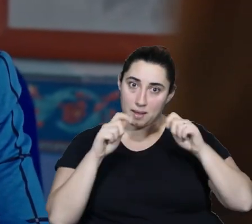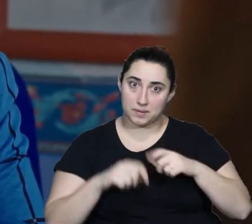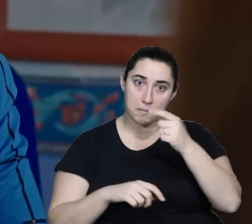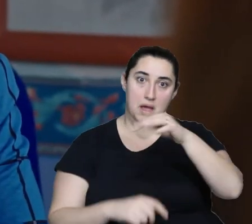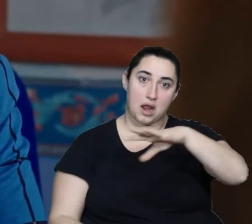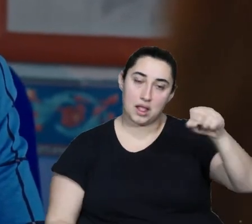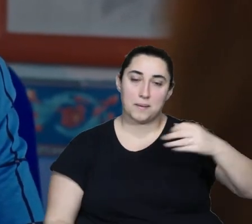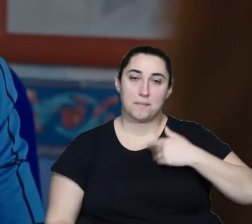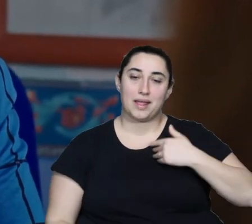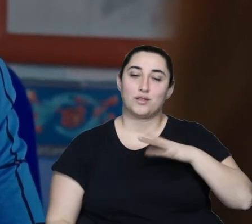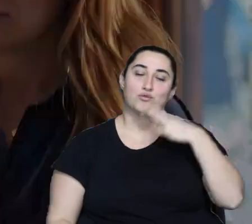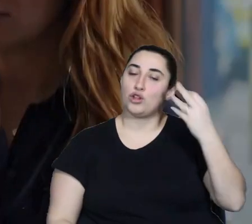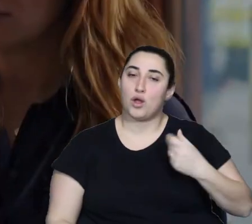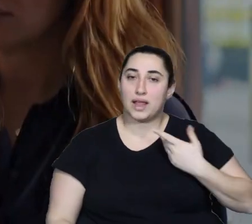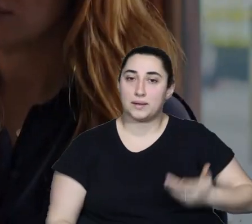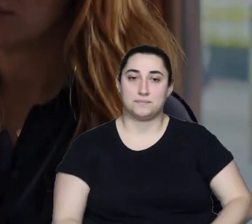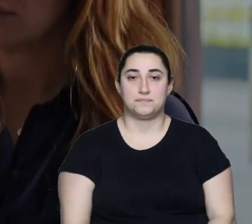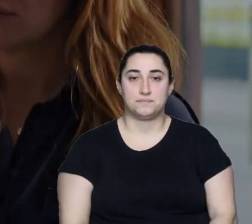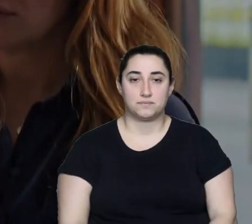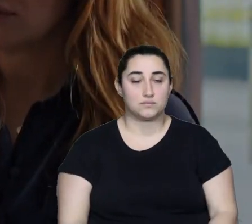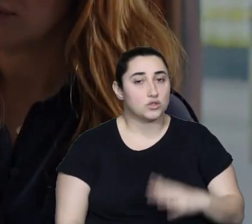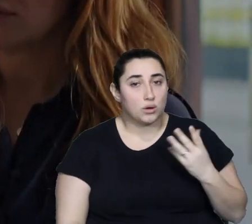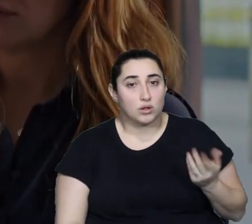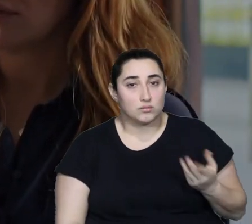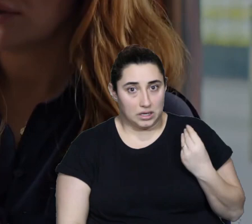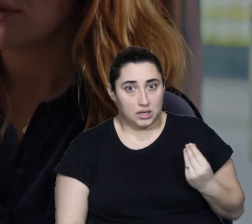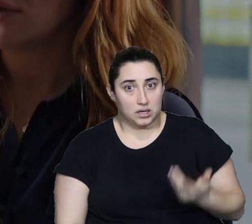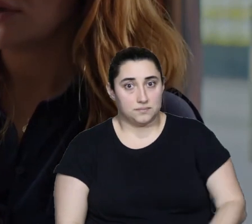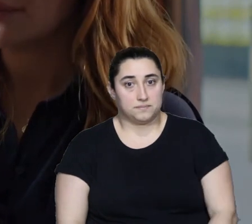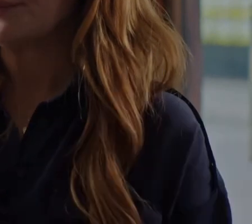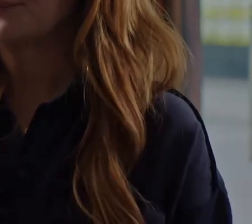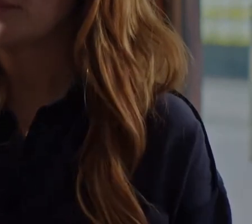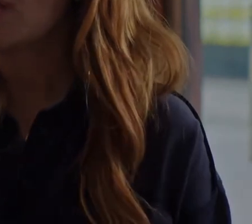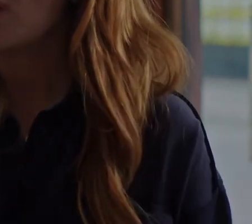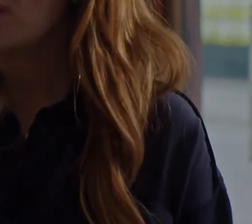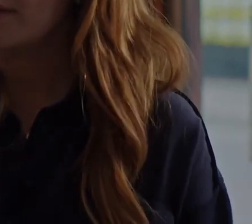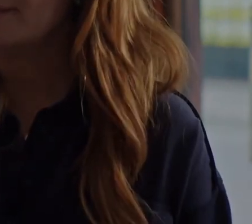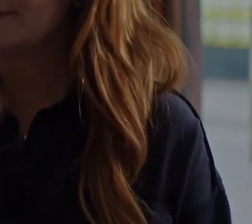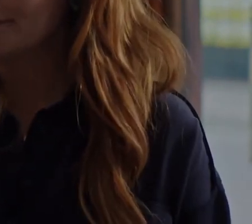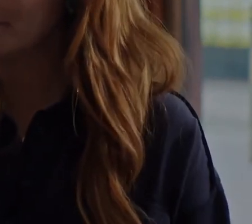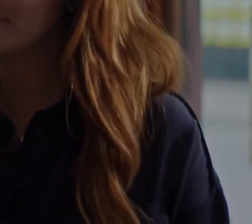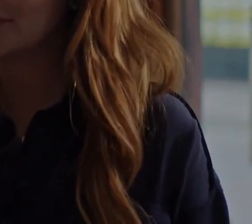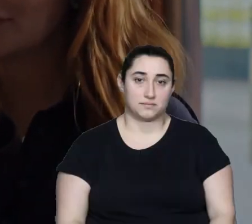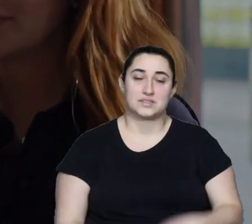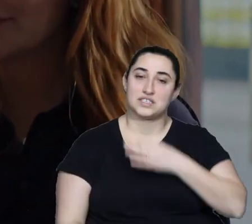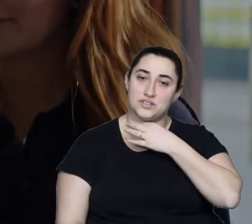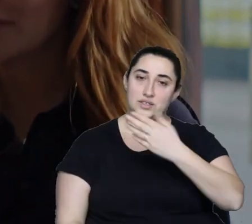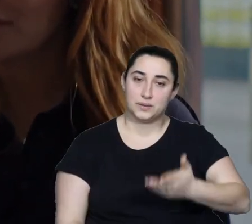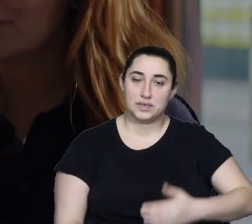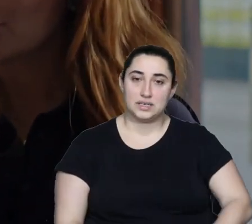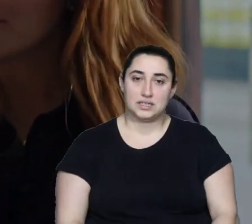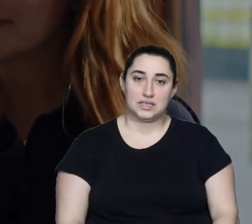siz paranıza, ben de muradıma kavuşayım. Ne var bunda ya, iyi değil mi? Alev verdi elini. Teşekkür